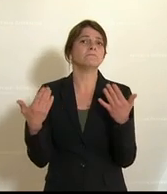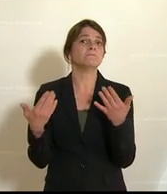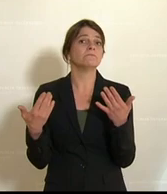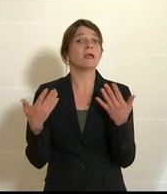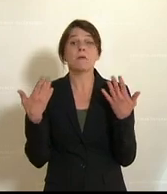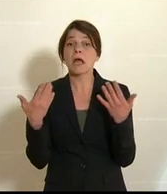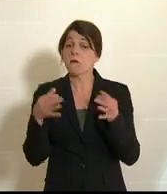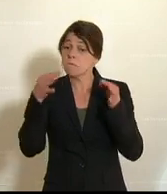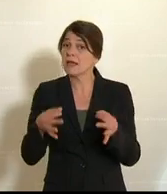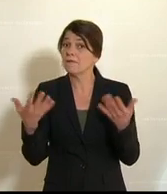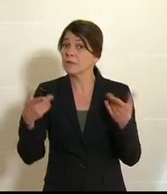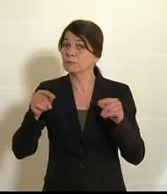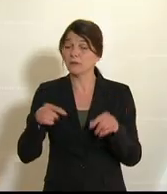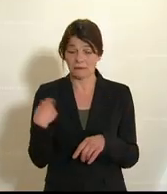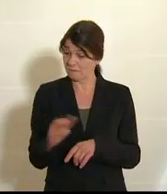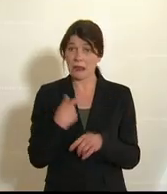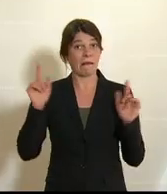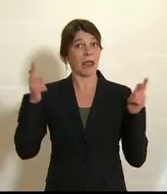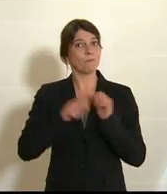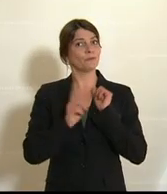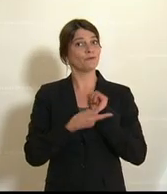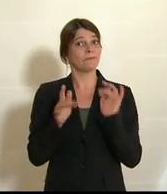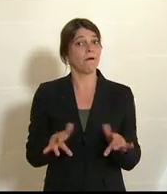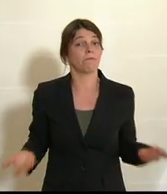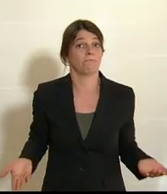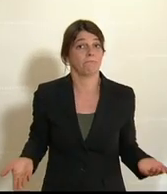nach wie vor kein Budget haben. Und